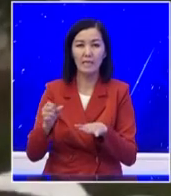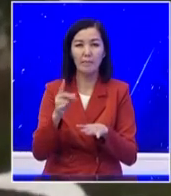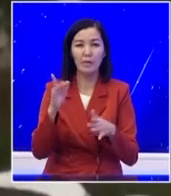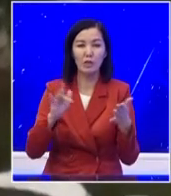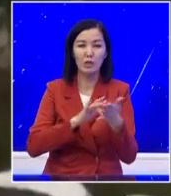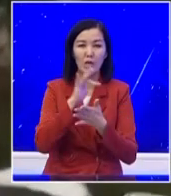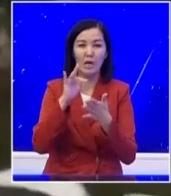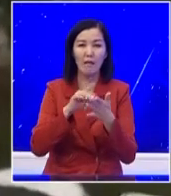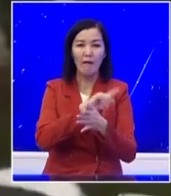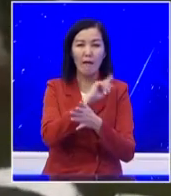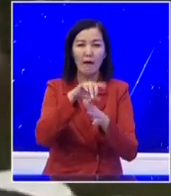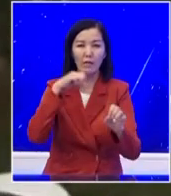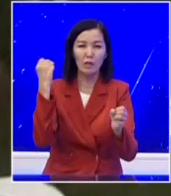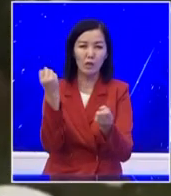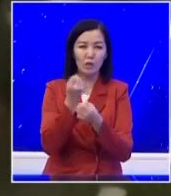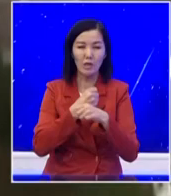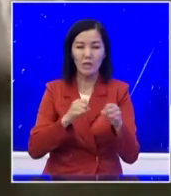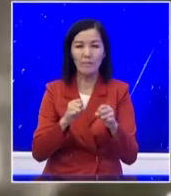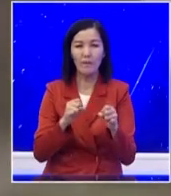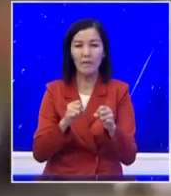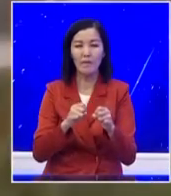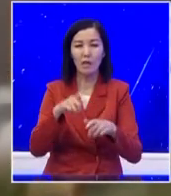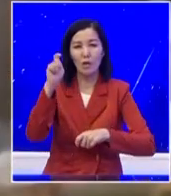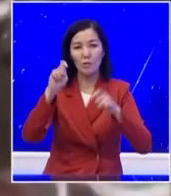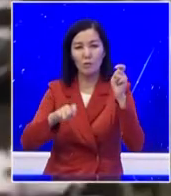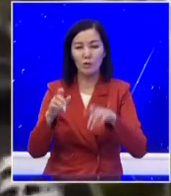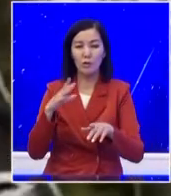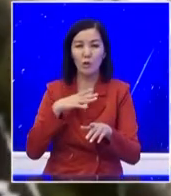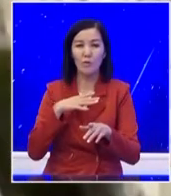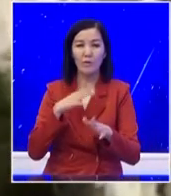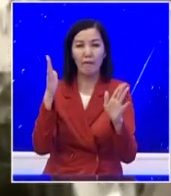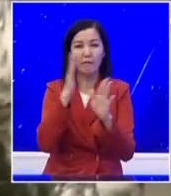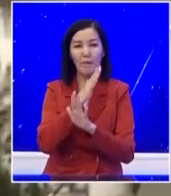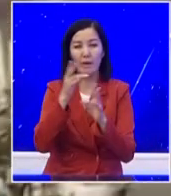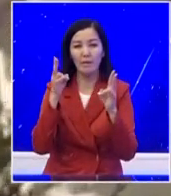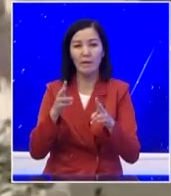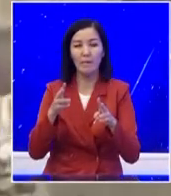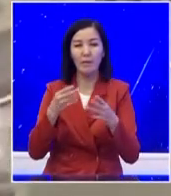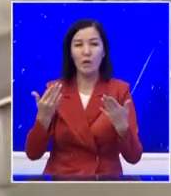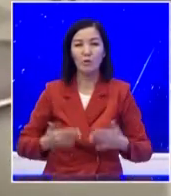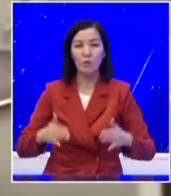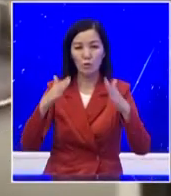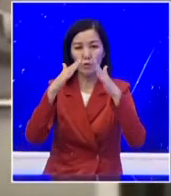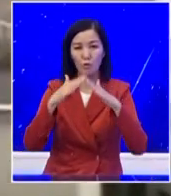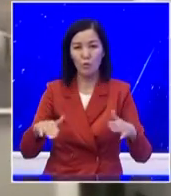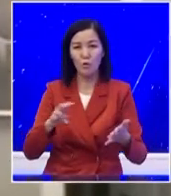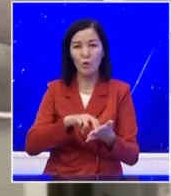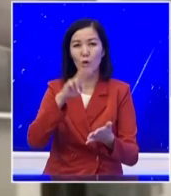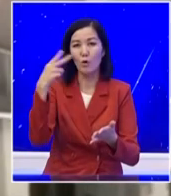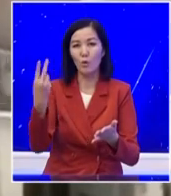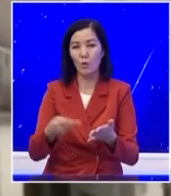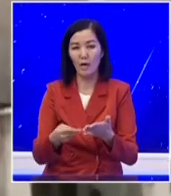қаласында қатты желмен бірге нөсер жауындау жауған. Табиғат апатынан аймақтағы тұрғын үйлердің шатырлары ұшып, ағаштары